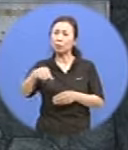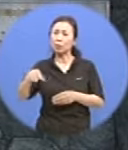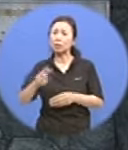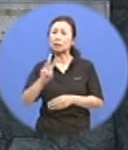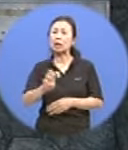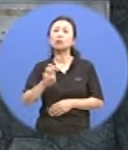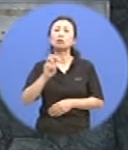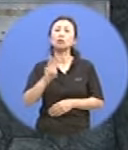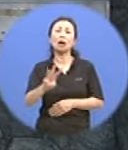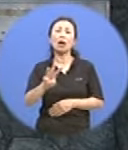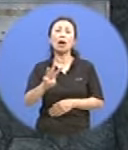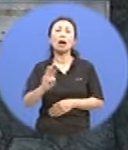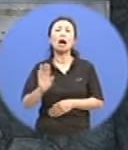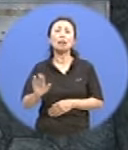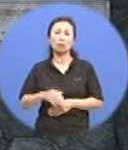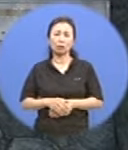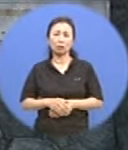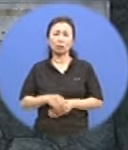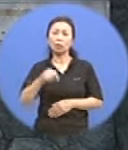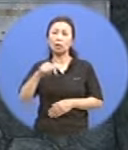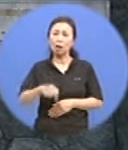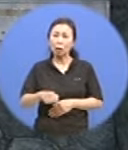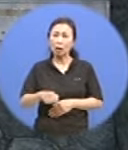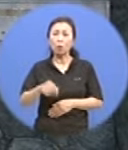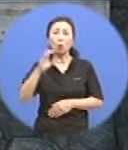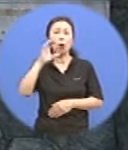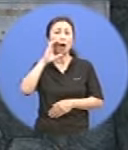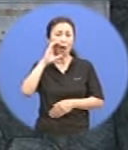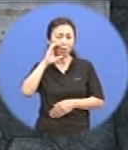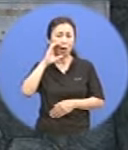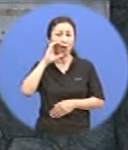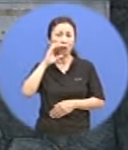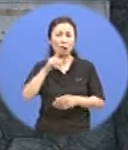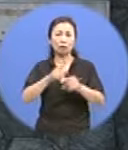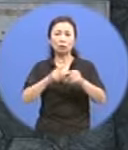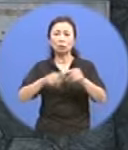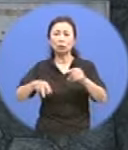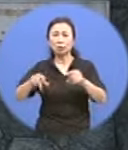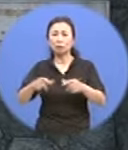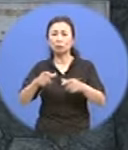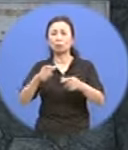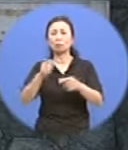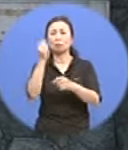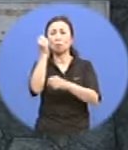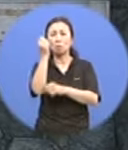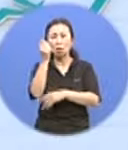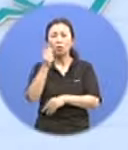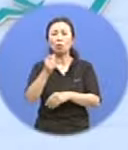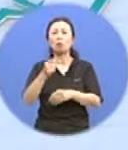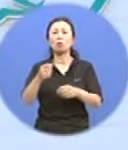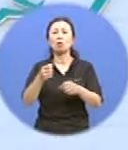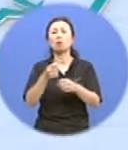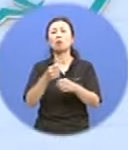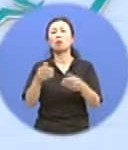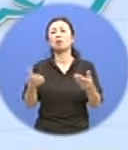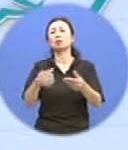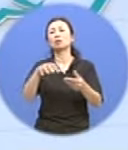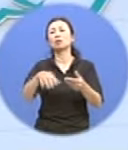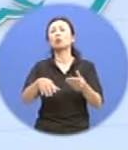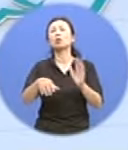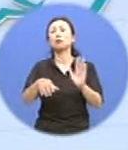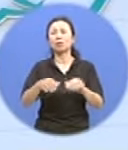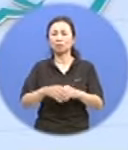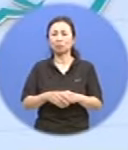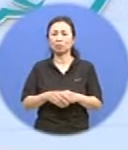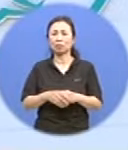はい、やっぱりこの和歌山っていうのはその事業場の中でも、 はい、 基幹の事業場で生産研究含めてね、はい、やっぱりカオグループの母